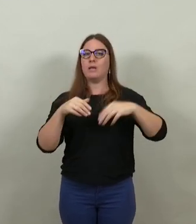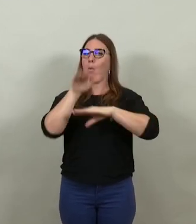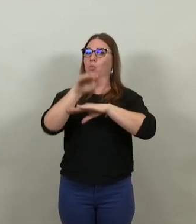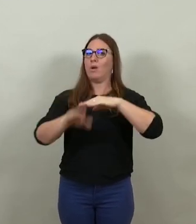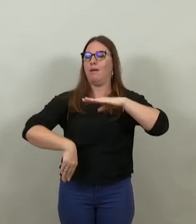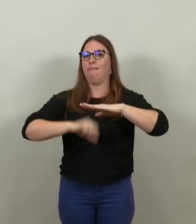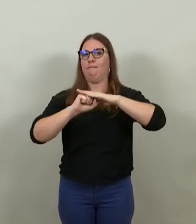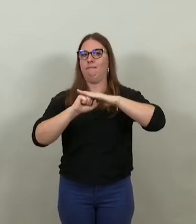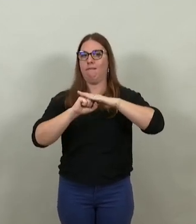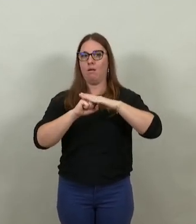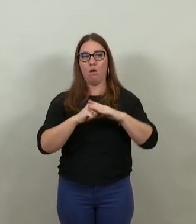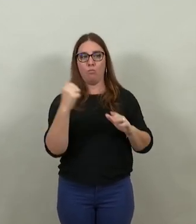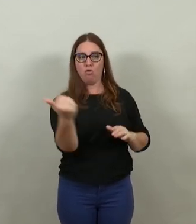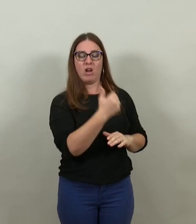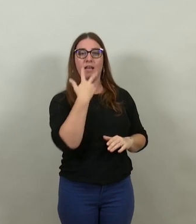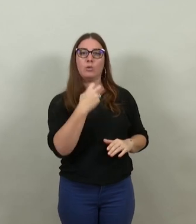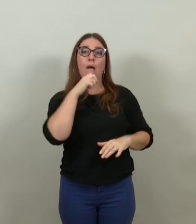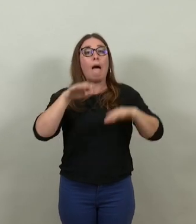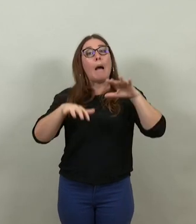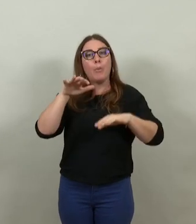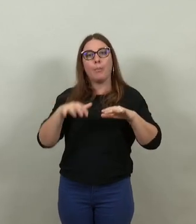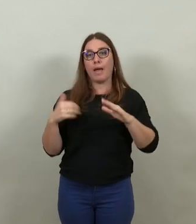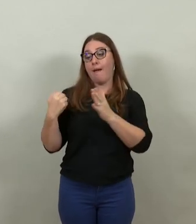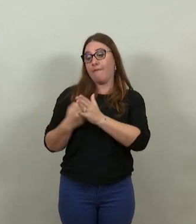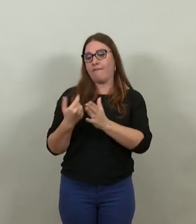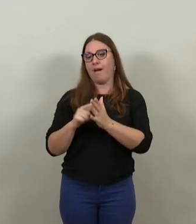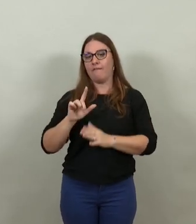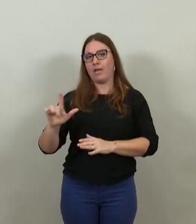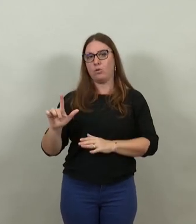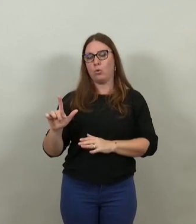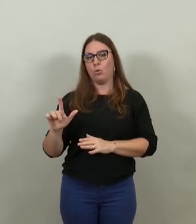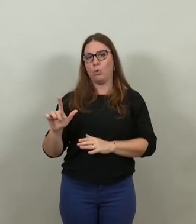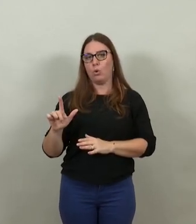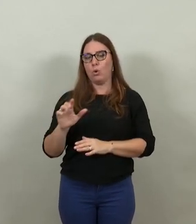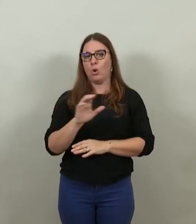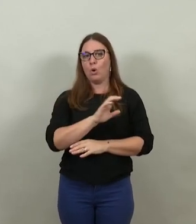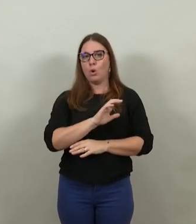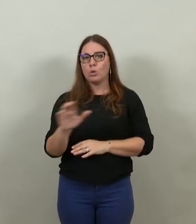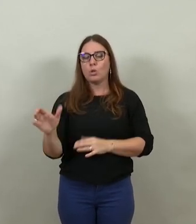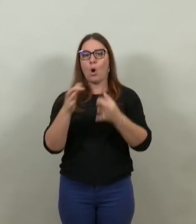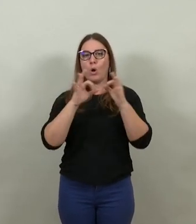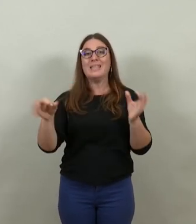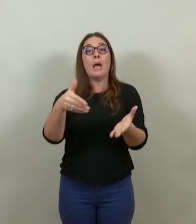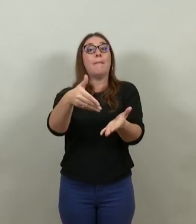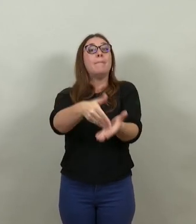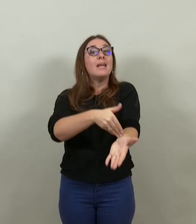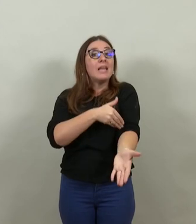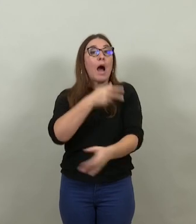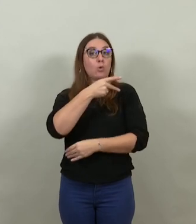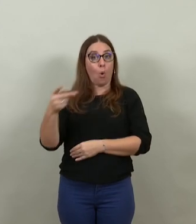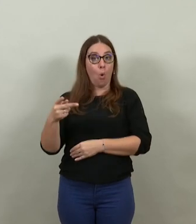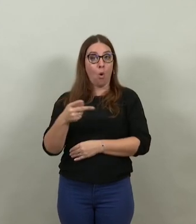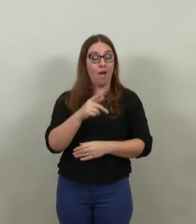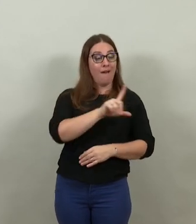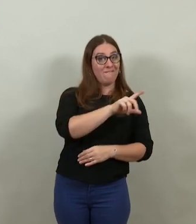contribuable à un coût évalué fin 2022 à 110 milliards d'euros entre l'année